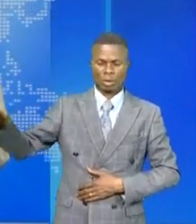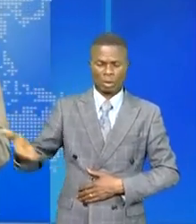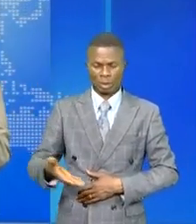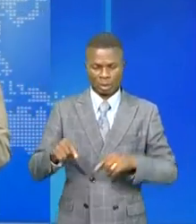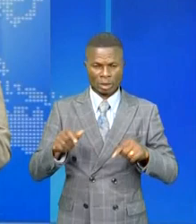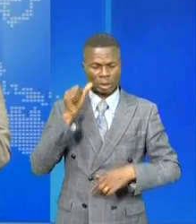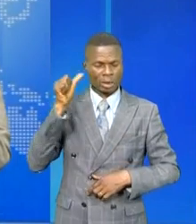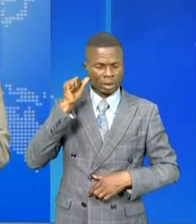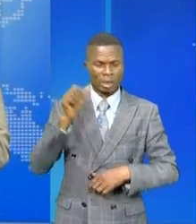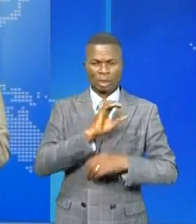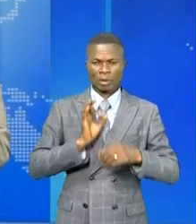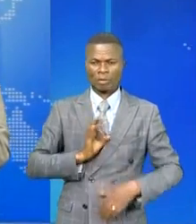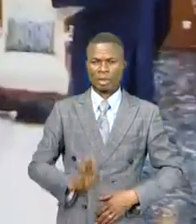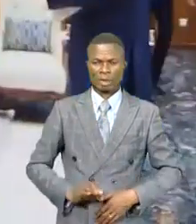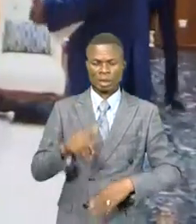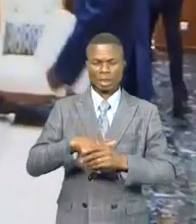de la République. Suivez.